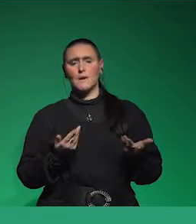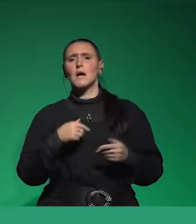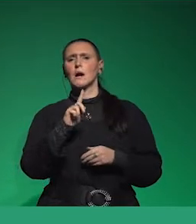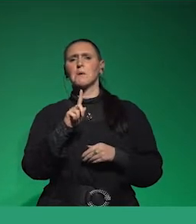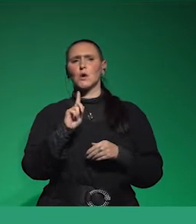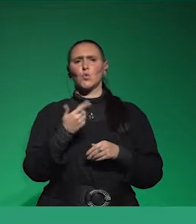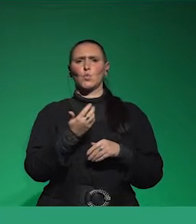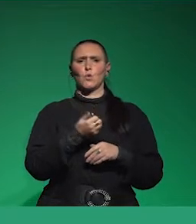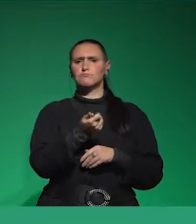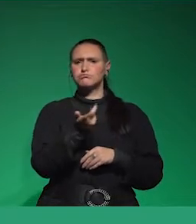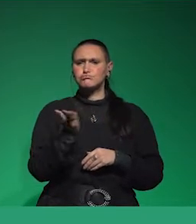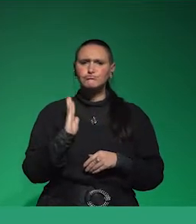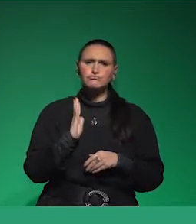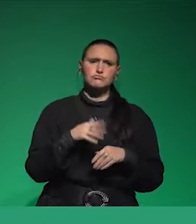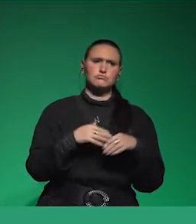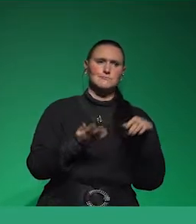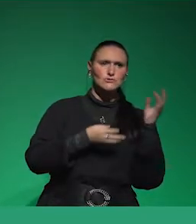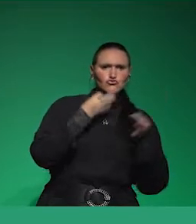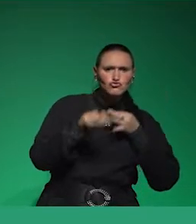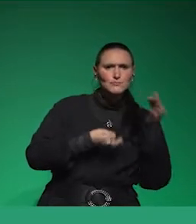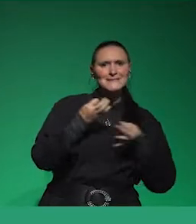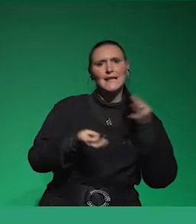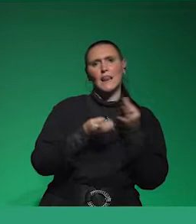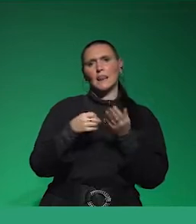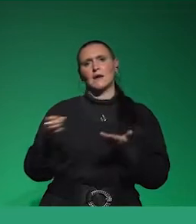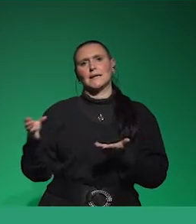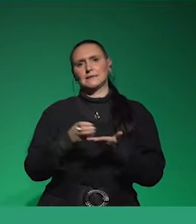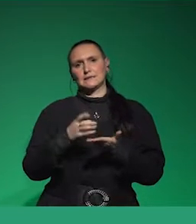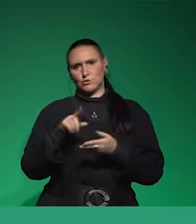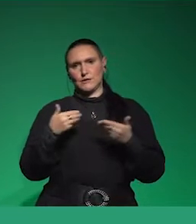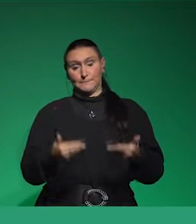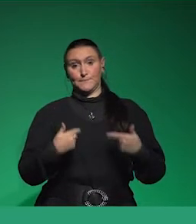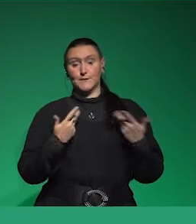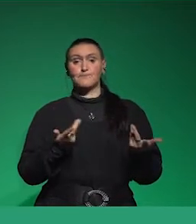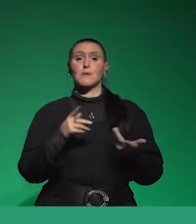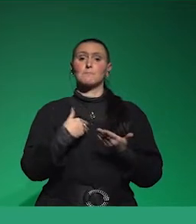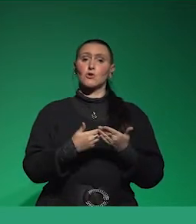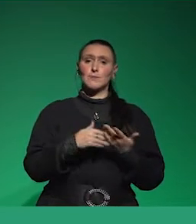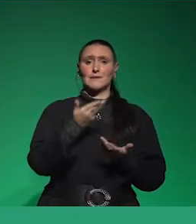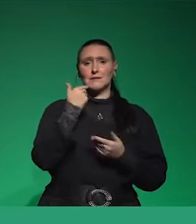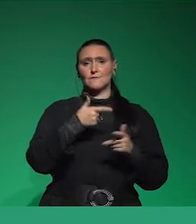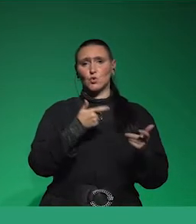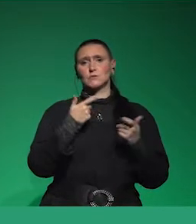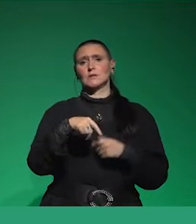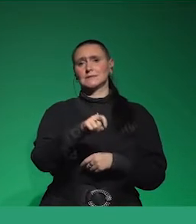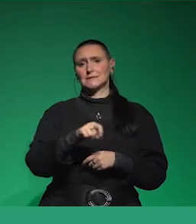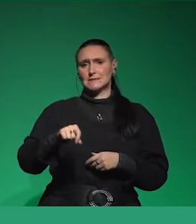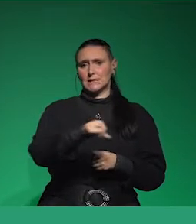Einsätze. Wir haben zum Beispiel das Hessen Forst Saatzentrum. Und wir haben auch